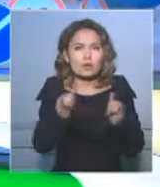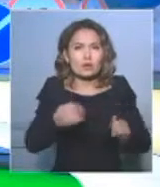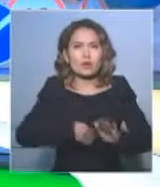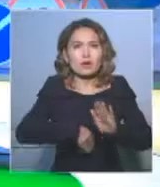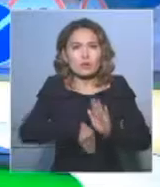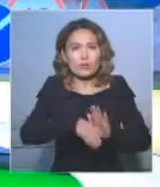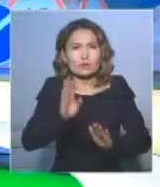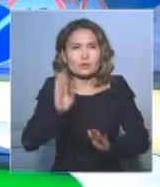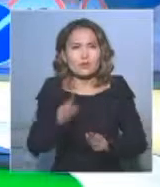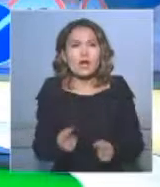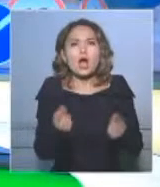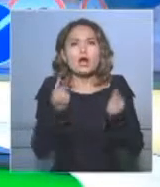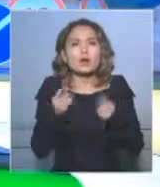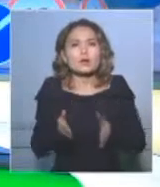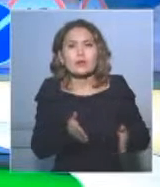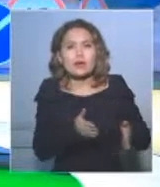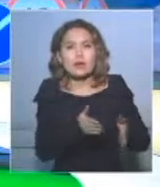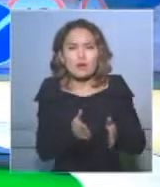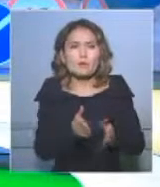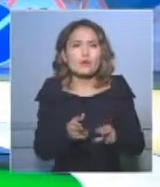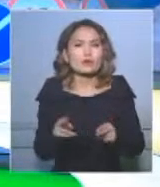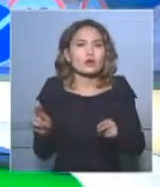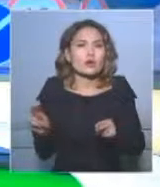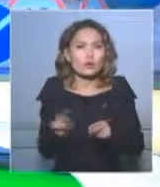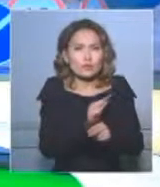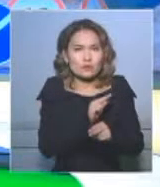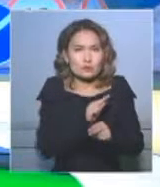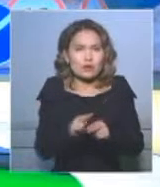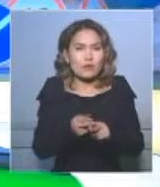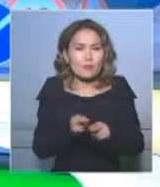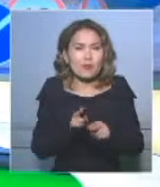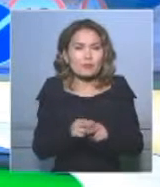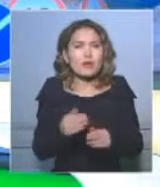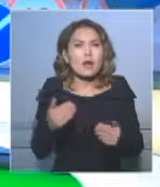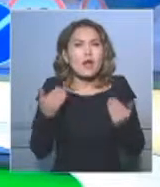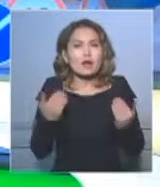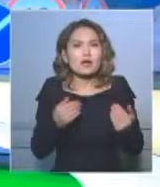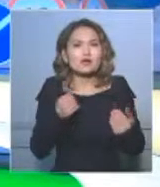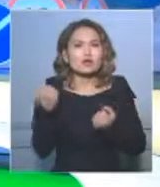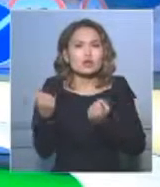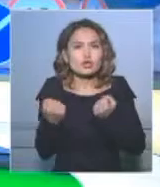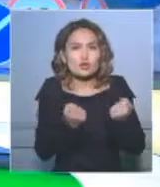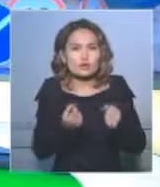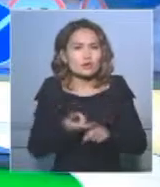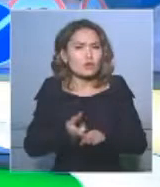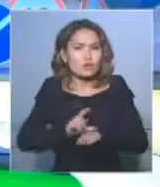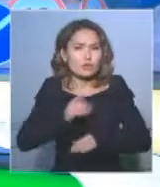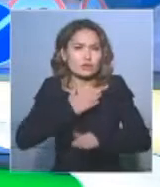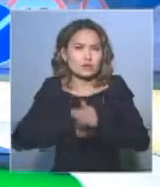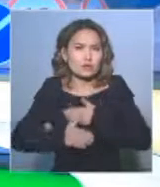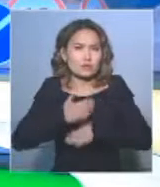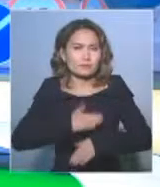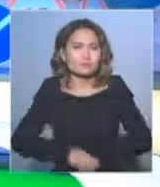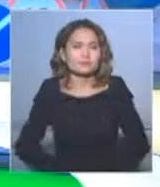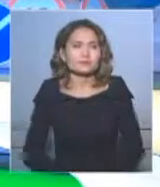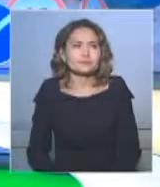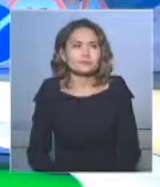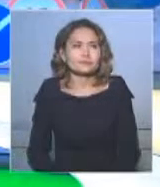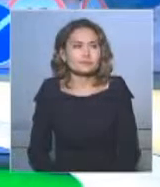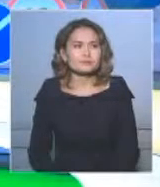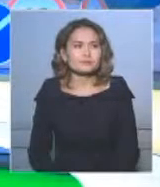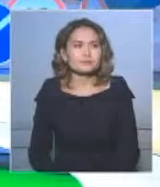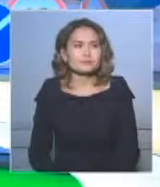көлемі артады. Күре жолдан нәпақасын айырып алыс сапарға аттанатын жүргізушілер қазірдің өзінде табыс табамыз деп